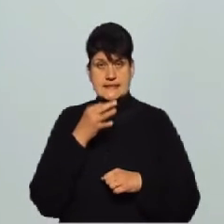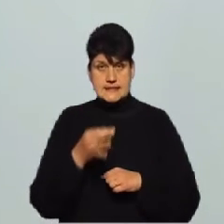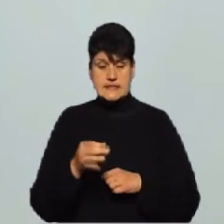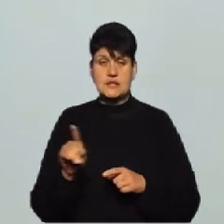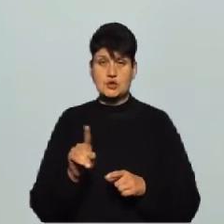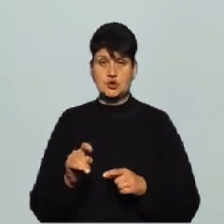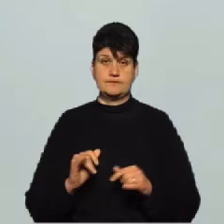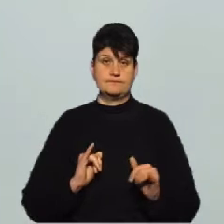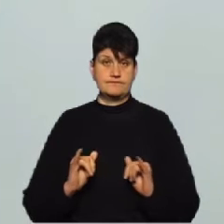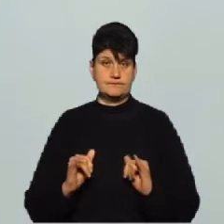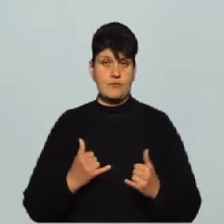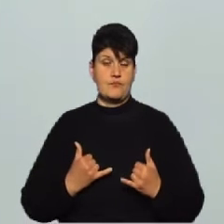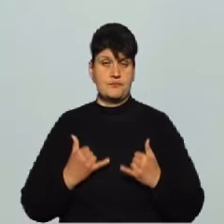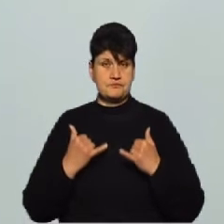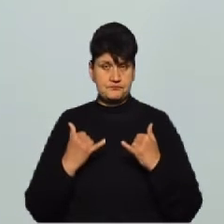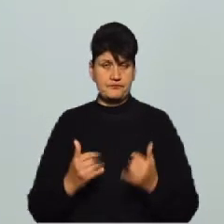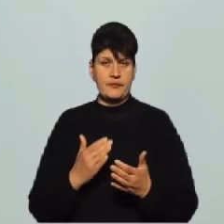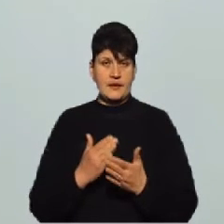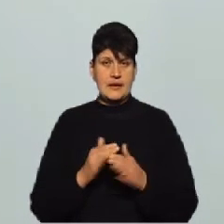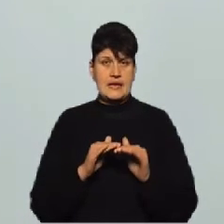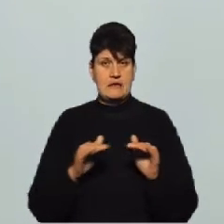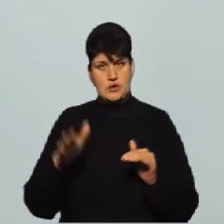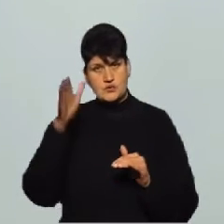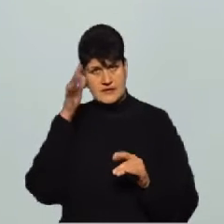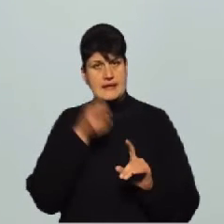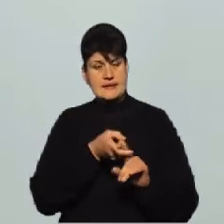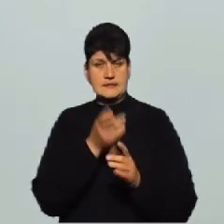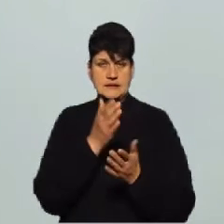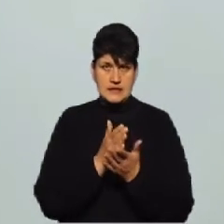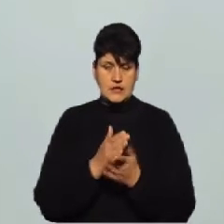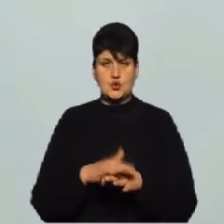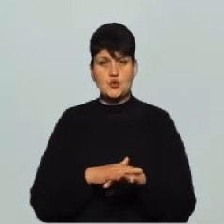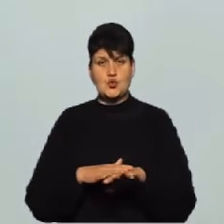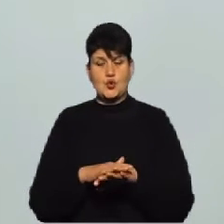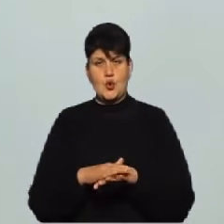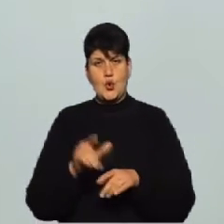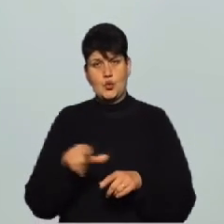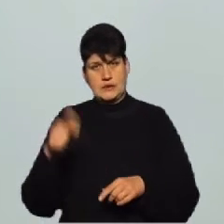залежність пропорційна? Чи навпаки, освічене суспільство абсолютно легко може бути нетолерантним?